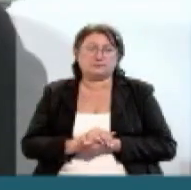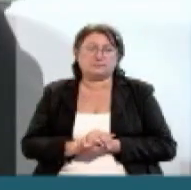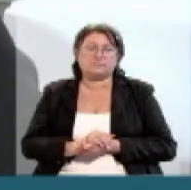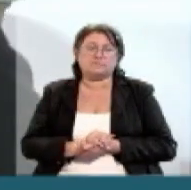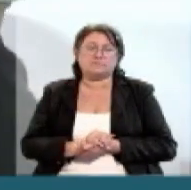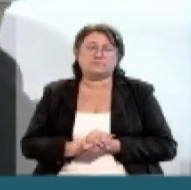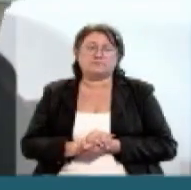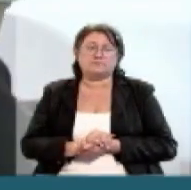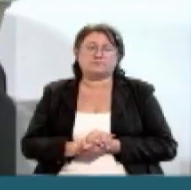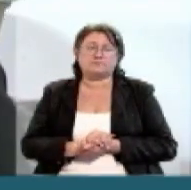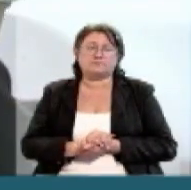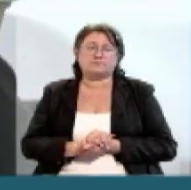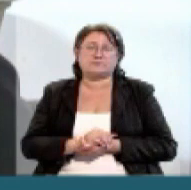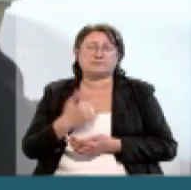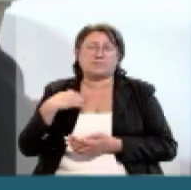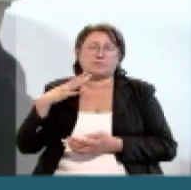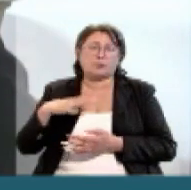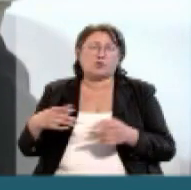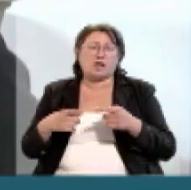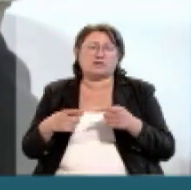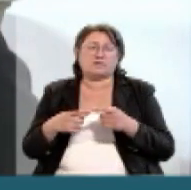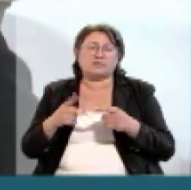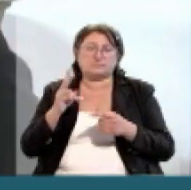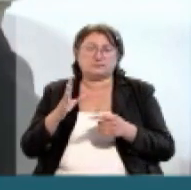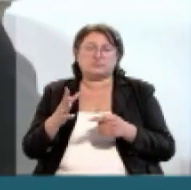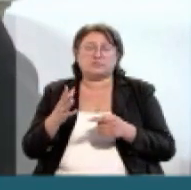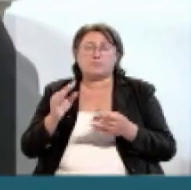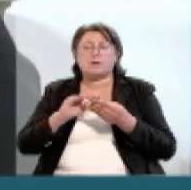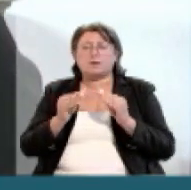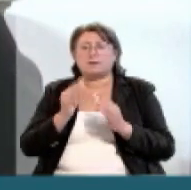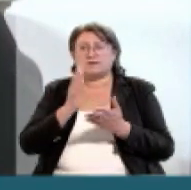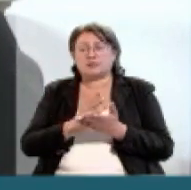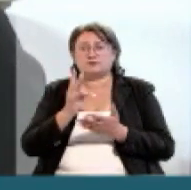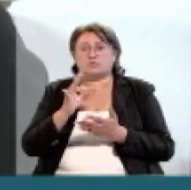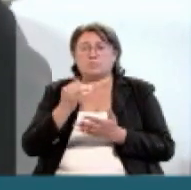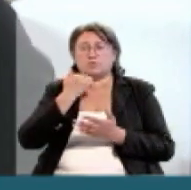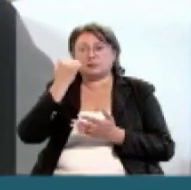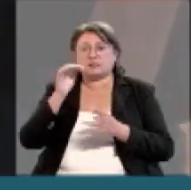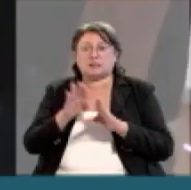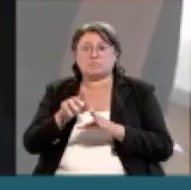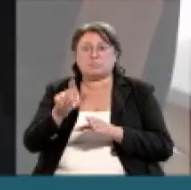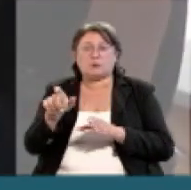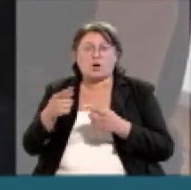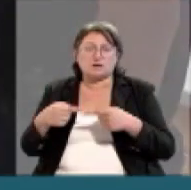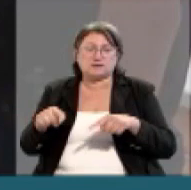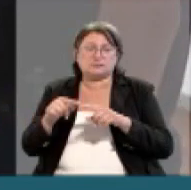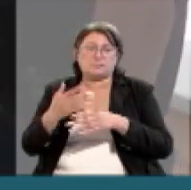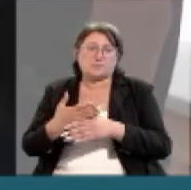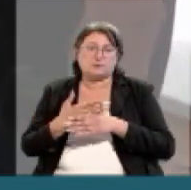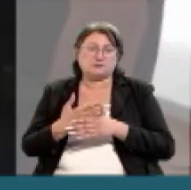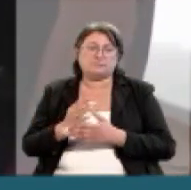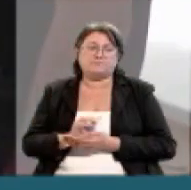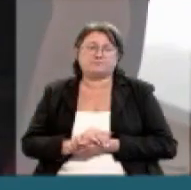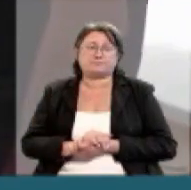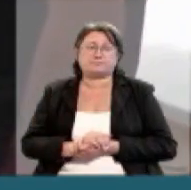тұр. Қиыншылық жоқ емес, бірақ осындай қорлардың арқасында барлығы өз қалпына келуде. Құрамға қоғам